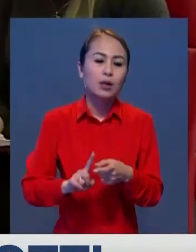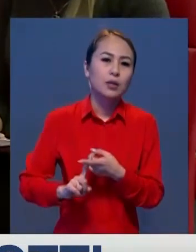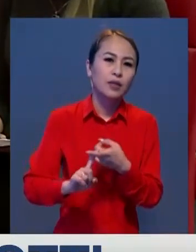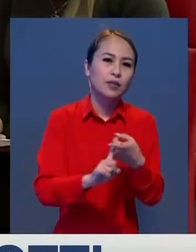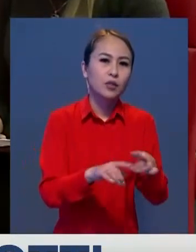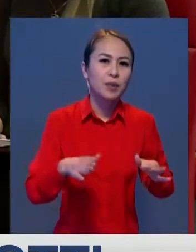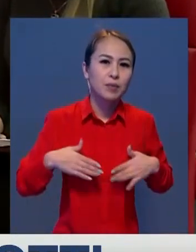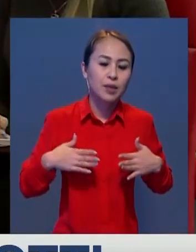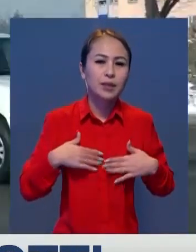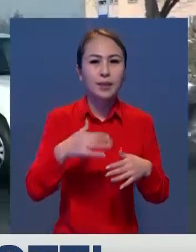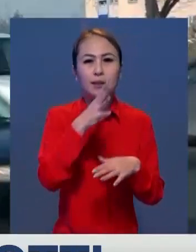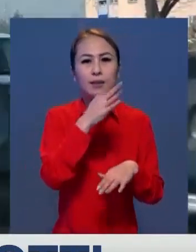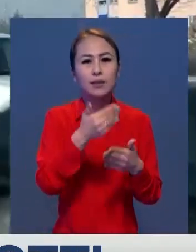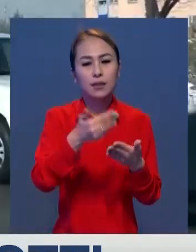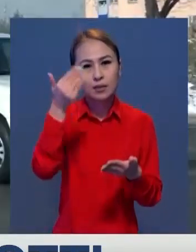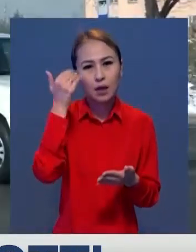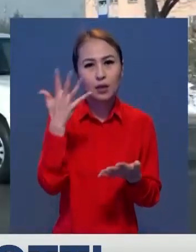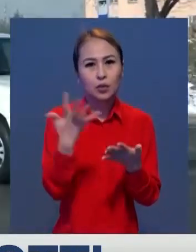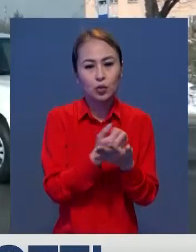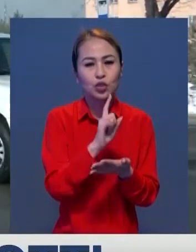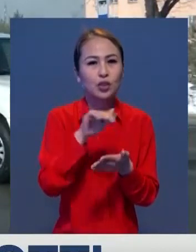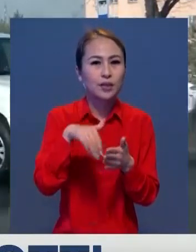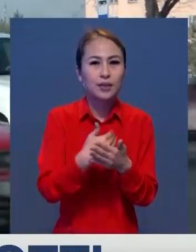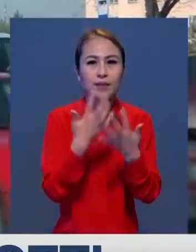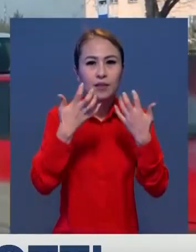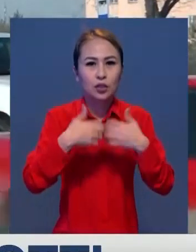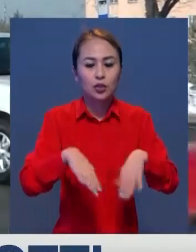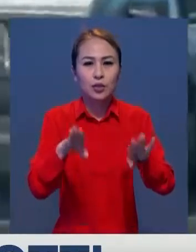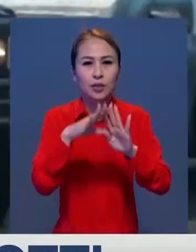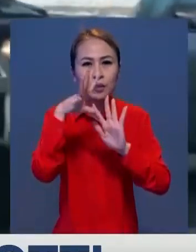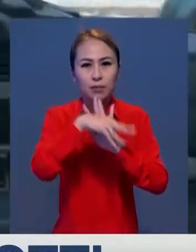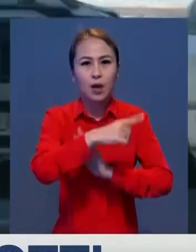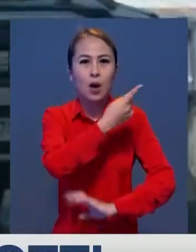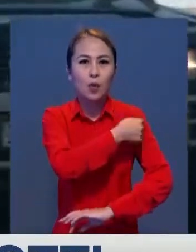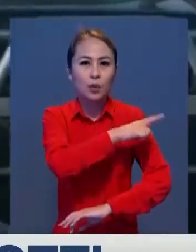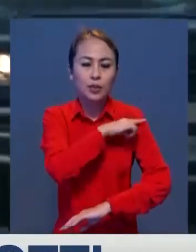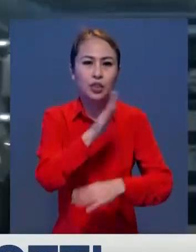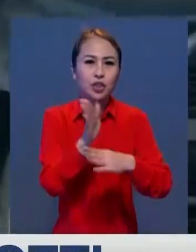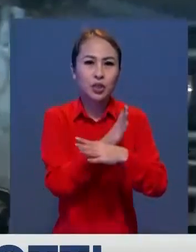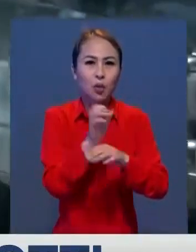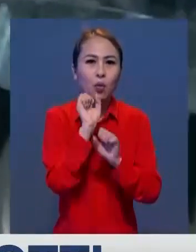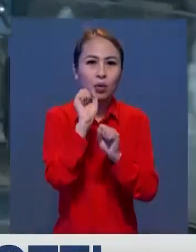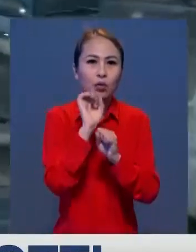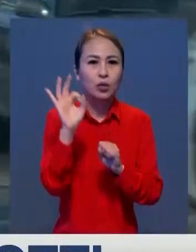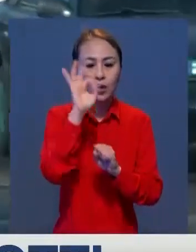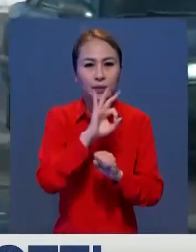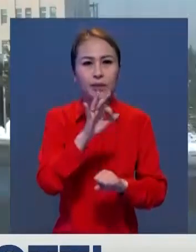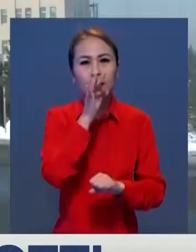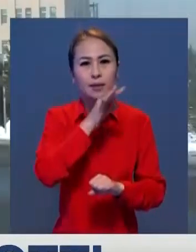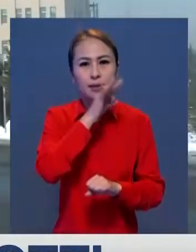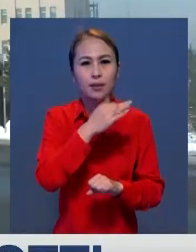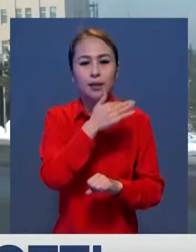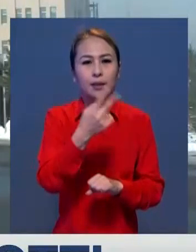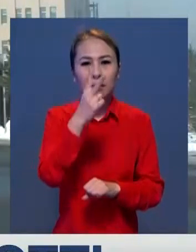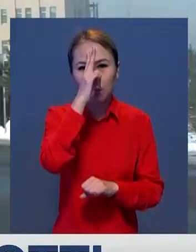Коронавирустық пневмонияны ерте кезеңде анықтау үшін жаңа цифрлық жүйе енгізіліп, ауруханаларда жеке қорғану құрал мен дәрілік заттардың